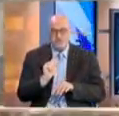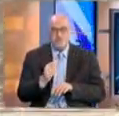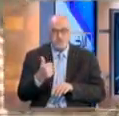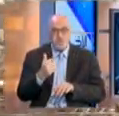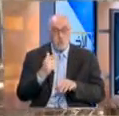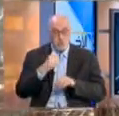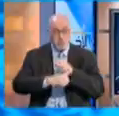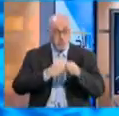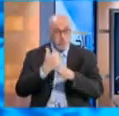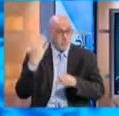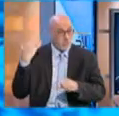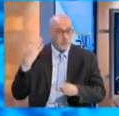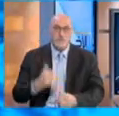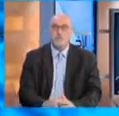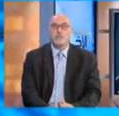السنوات الأخيرة.